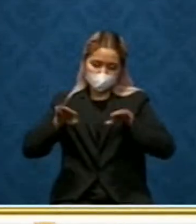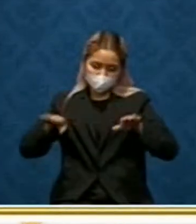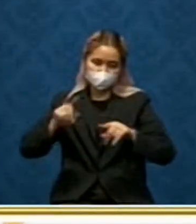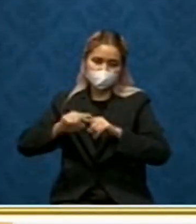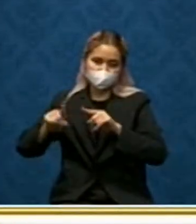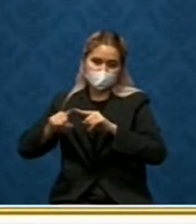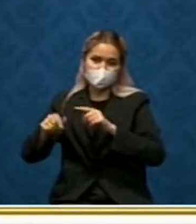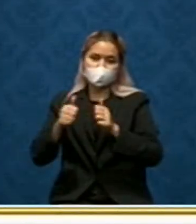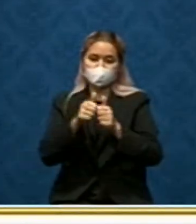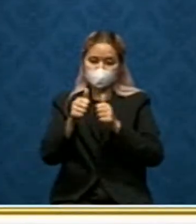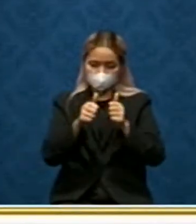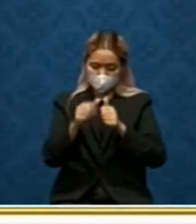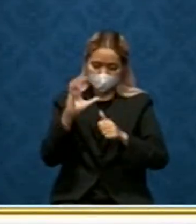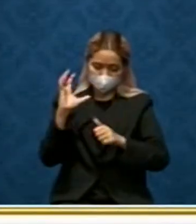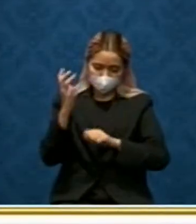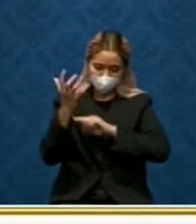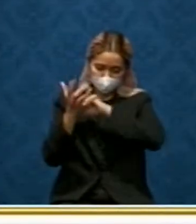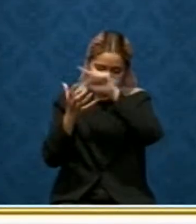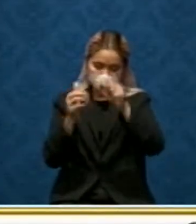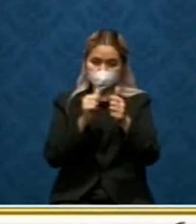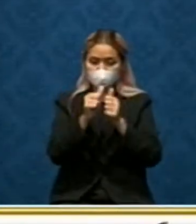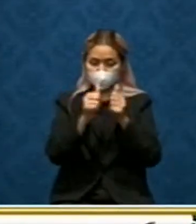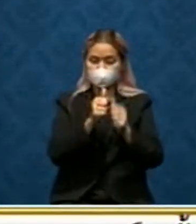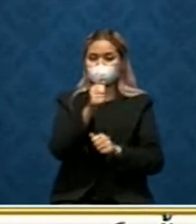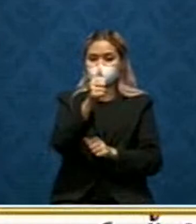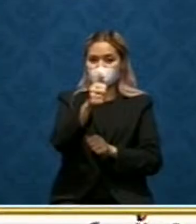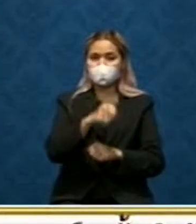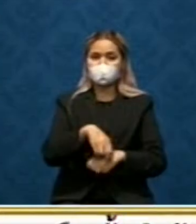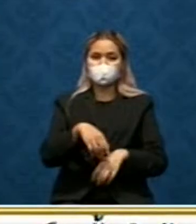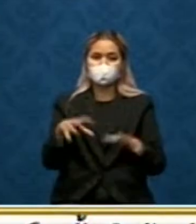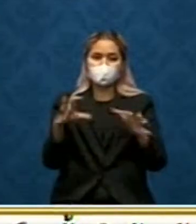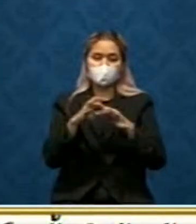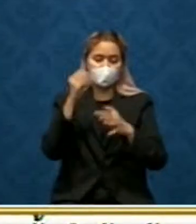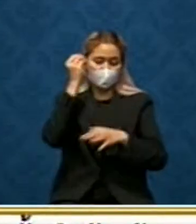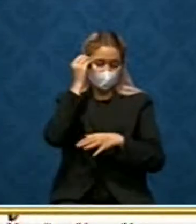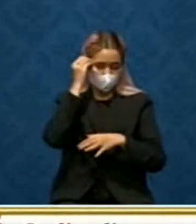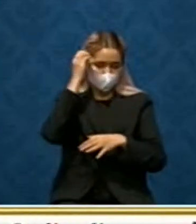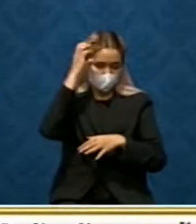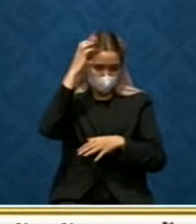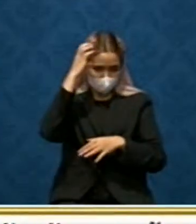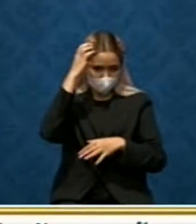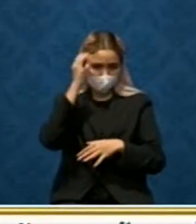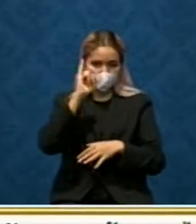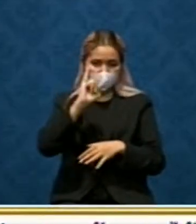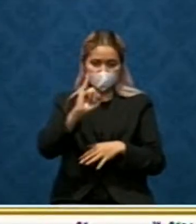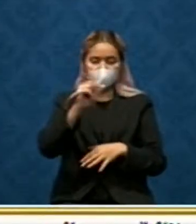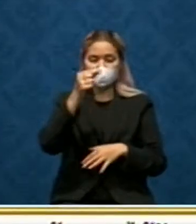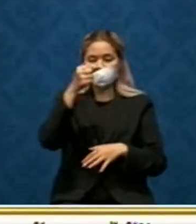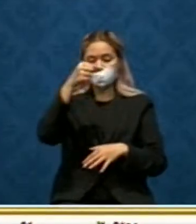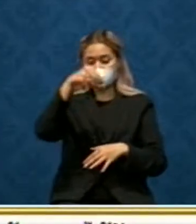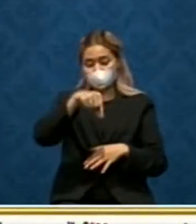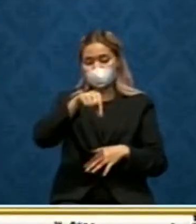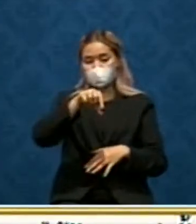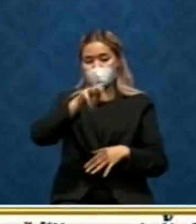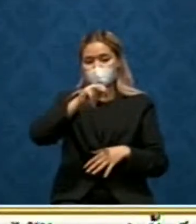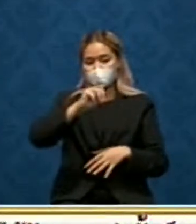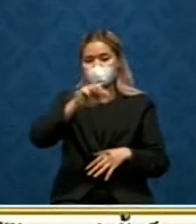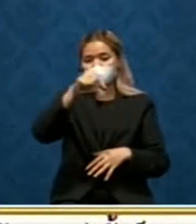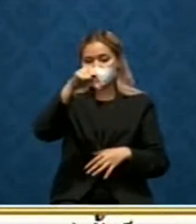ให้ยืนสู้กเขาในโรคได้ด้าน IQ, EQ, MQ, DQ ทุกคิวแ